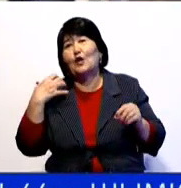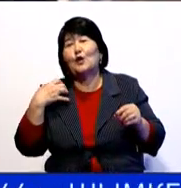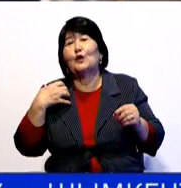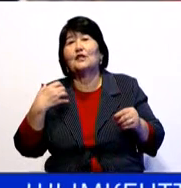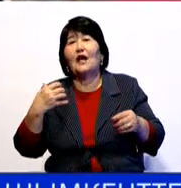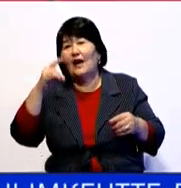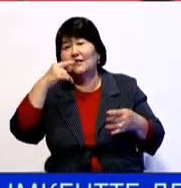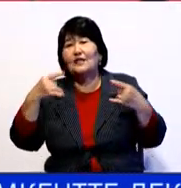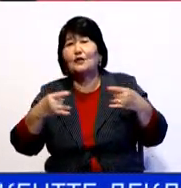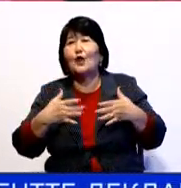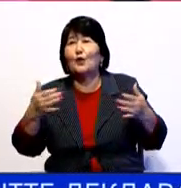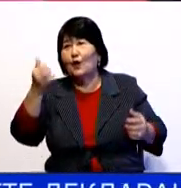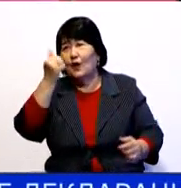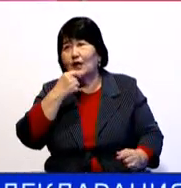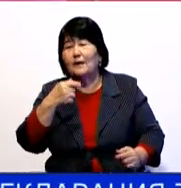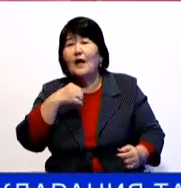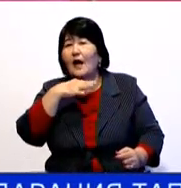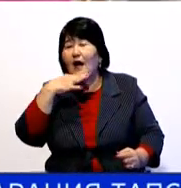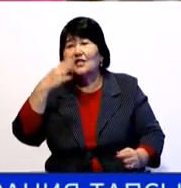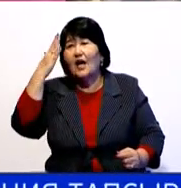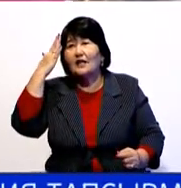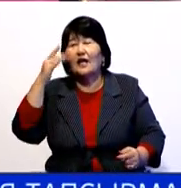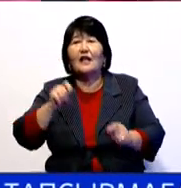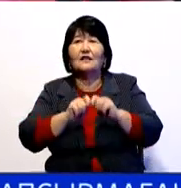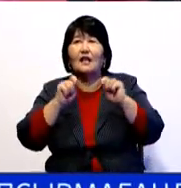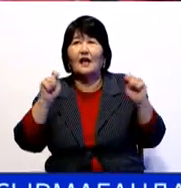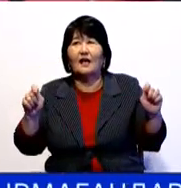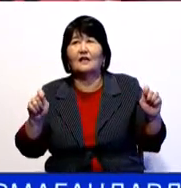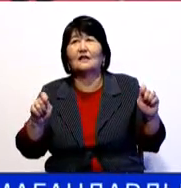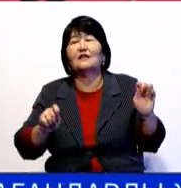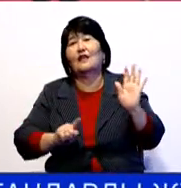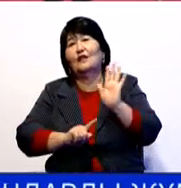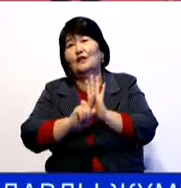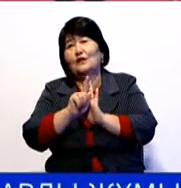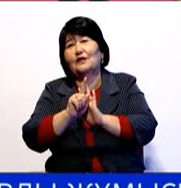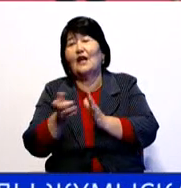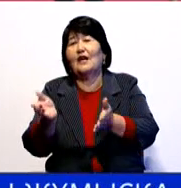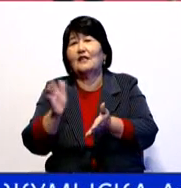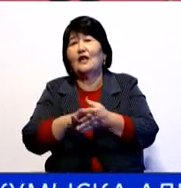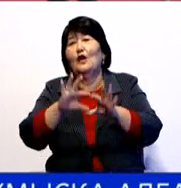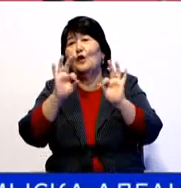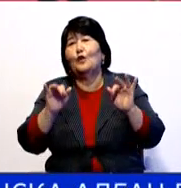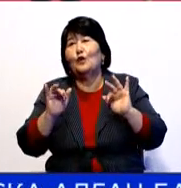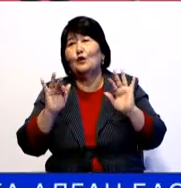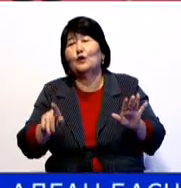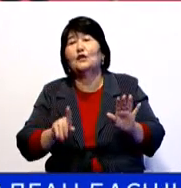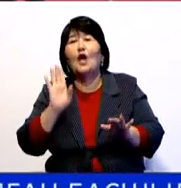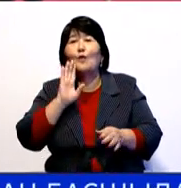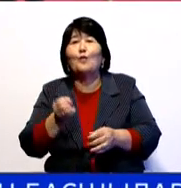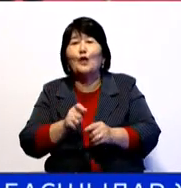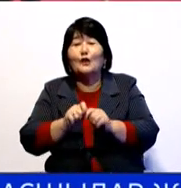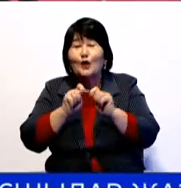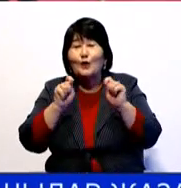телеарнасына үлкен рахмет айтамын. Қаншама таланттардың көзін ашып, жол түзетіп, өнер жолындағы жолын бұлақтың көзін ашқандай